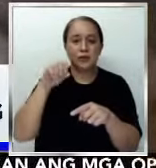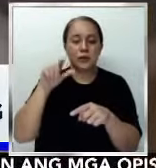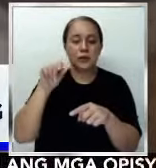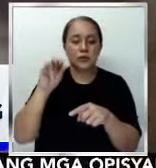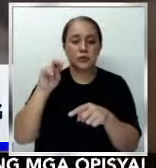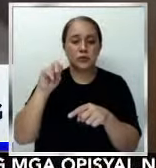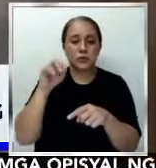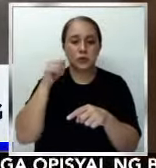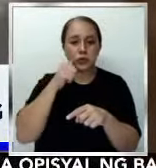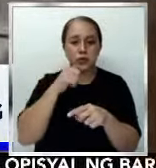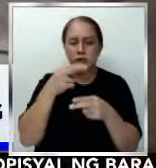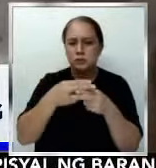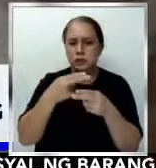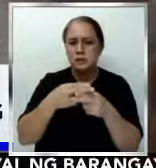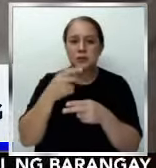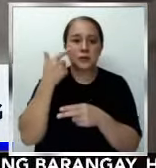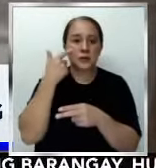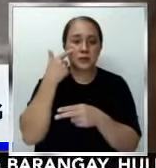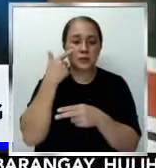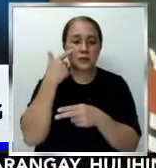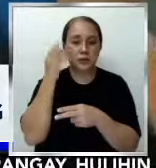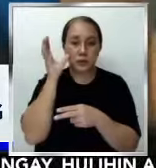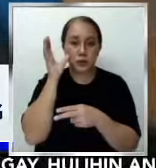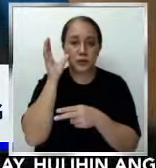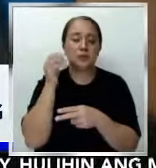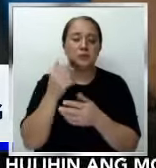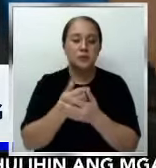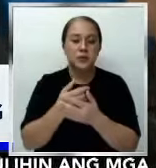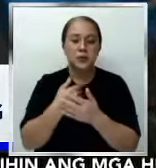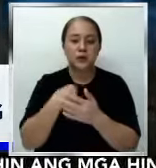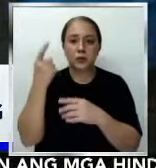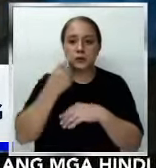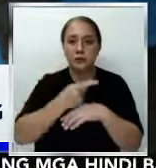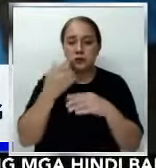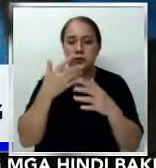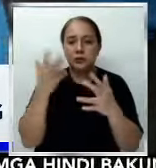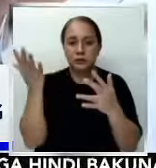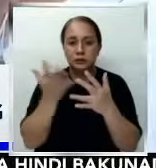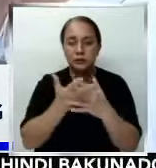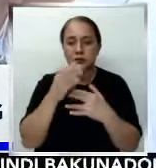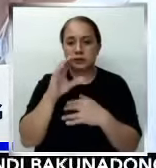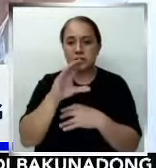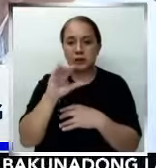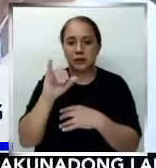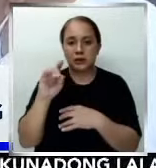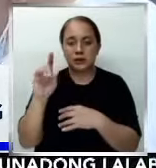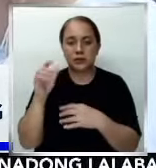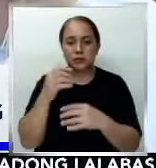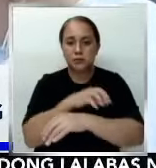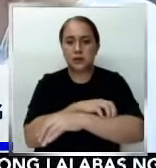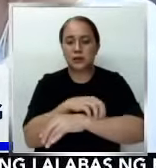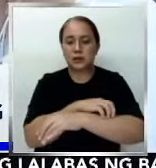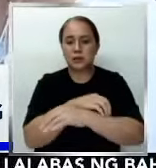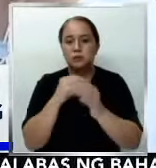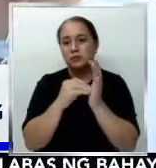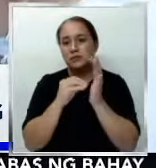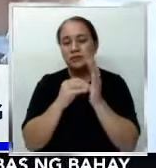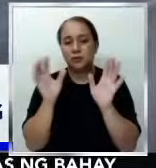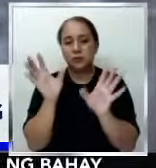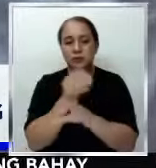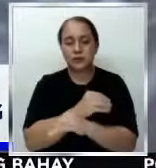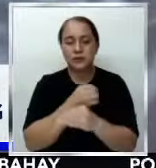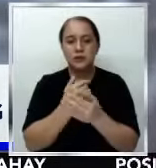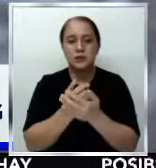Gwyneth Anchua. Isang araw ito matapos ipagharap ng reklamo ng CIDG sa Makati Prosecutor's Office si Chua at kanyang